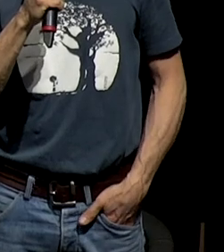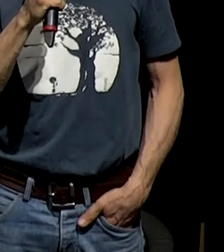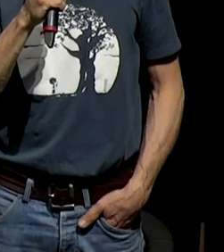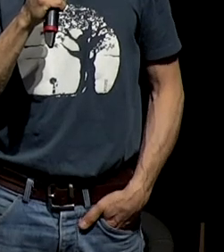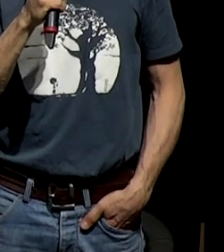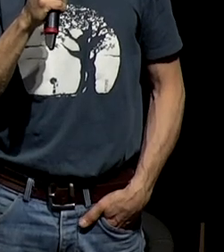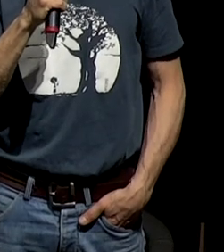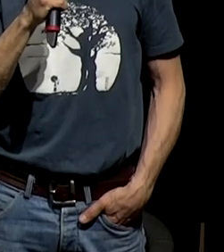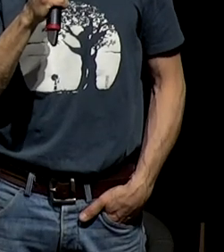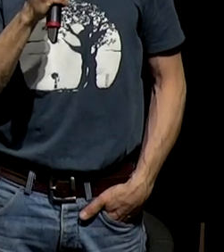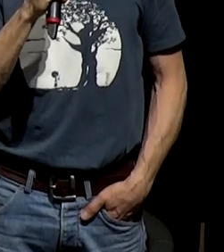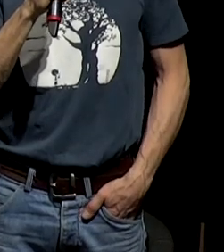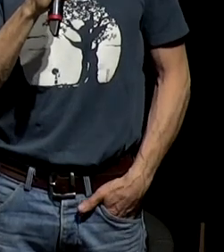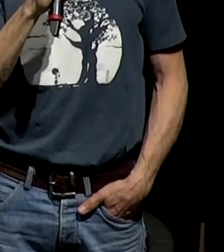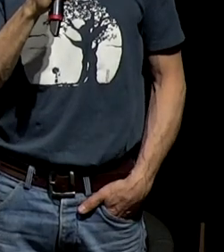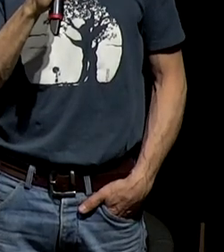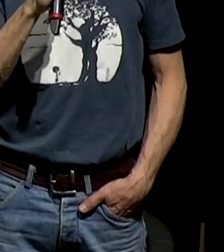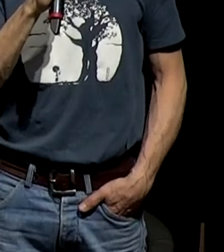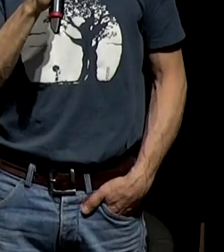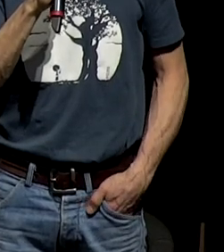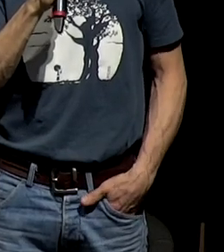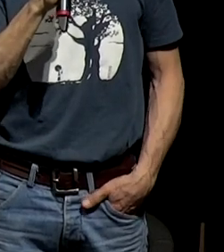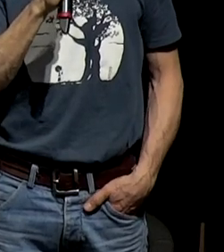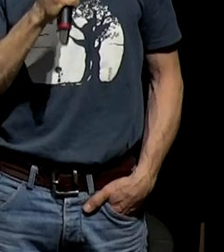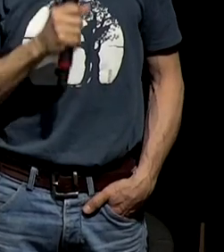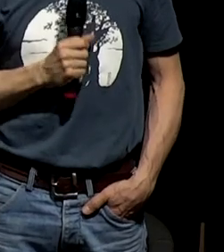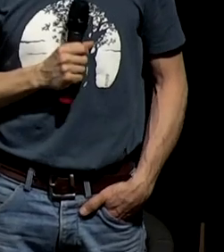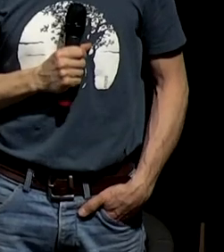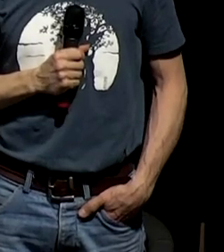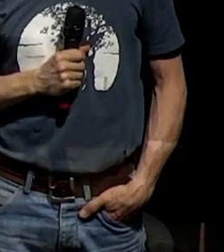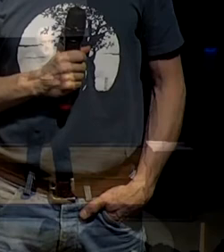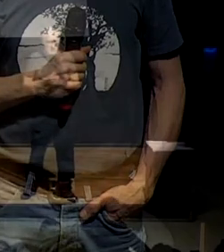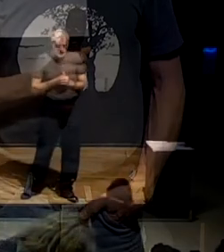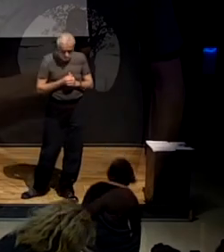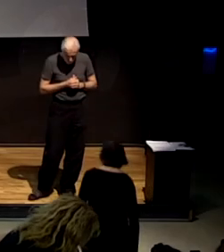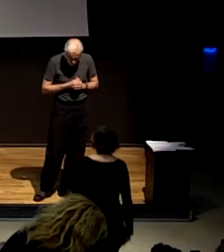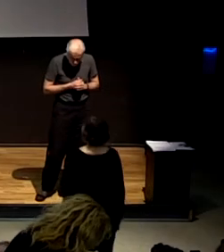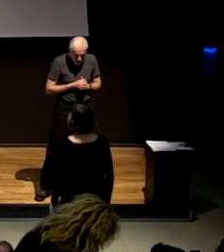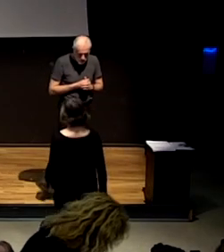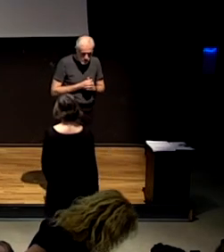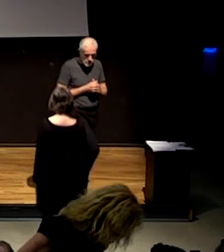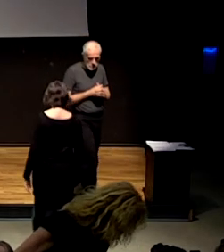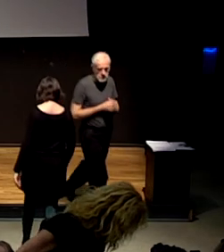prendre conscience de tout ça est de protéger mais je n'ai pas de formation particulière dans le domaine bonsoir